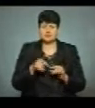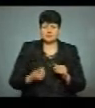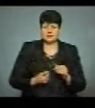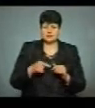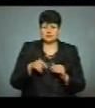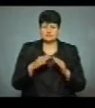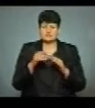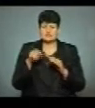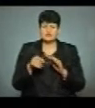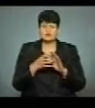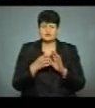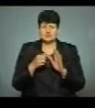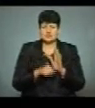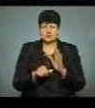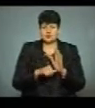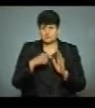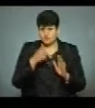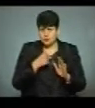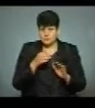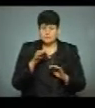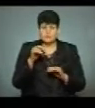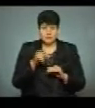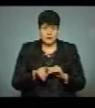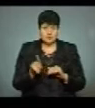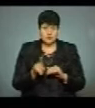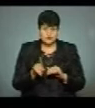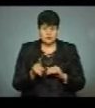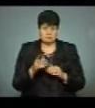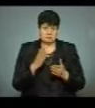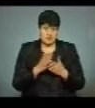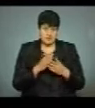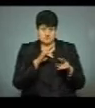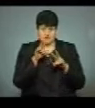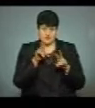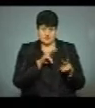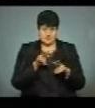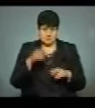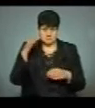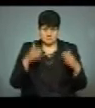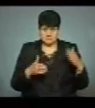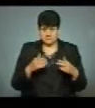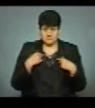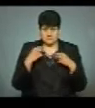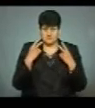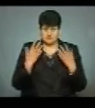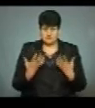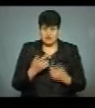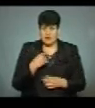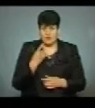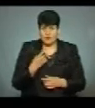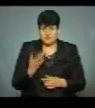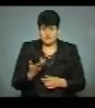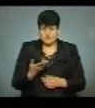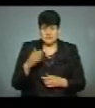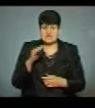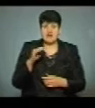будинку з 1966 року. Про те, що мешканці будинку мали слідкувати за фасадом, не знала. Не говорили, ні, за